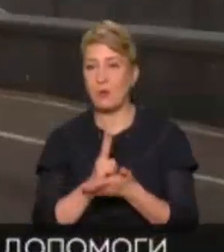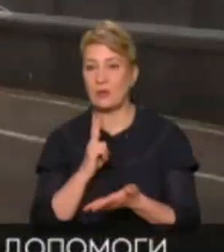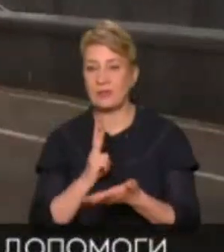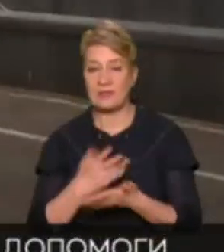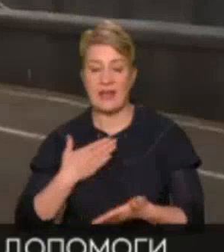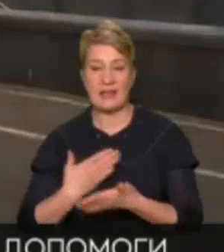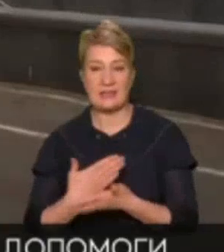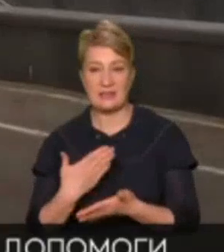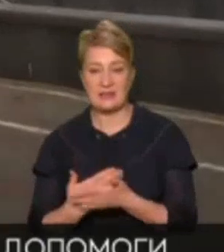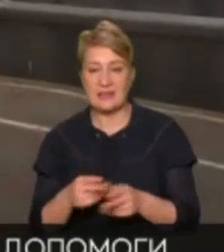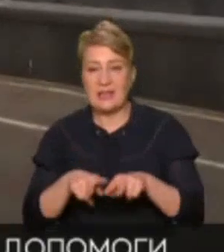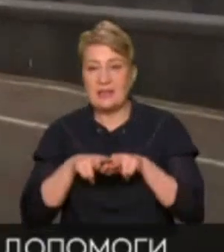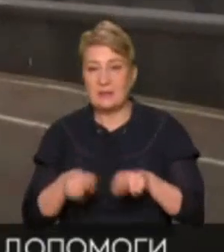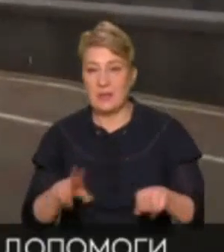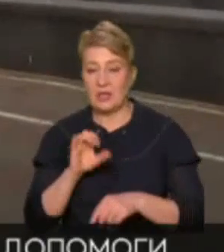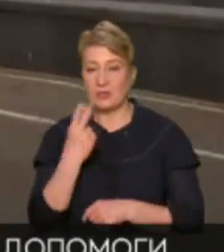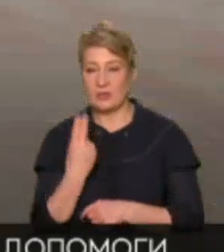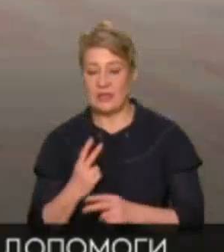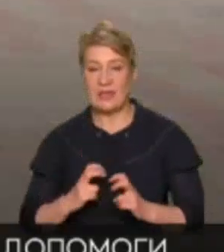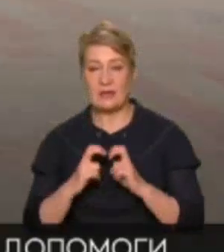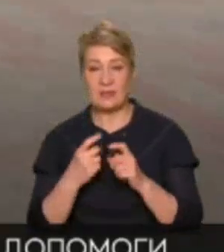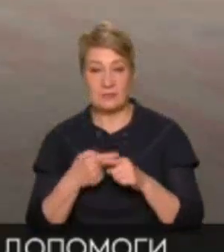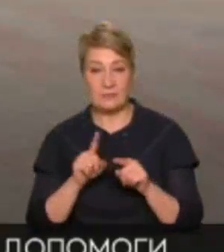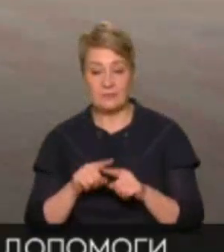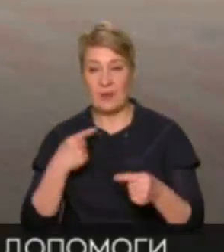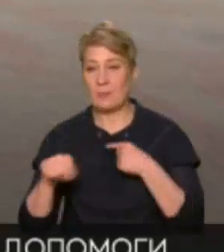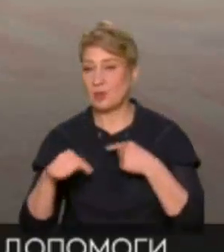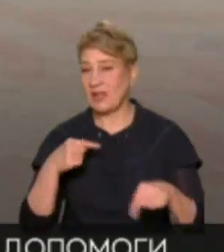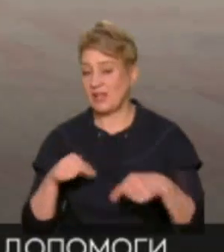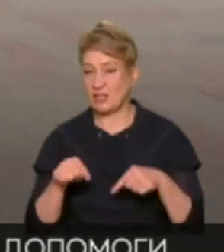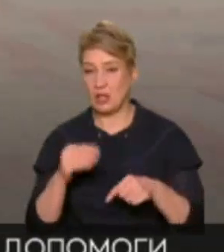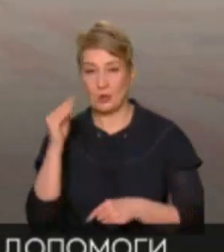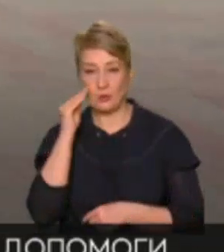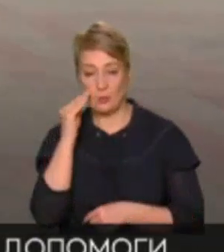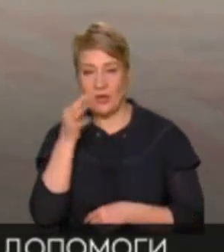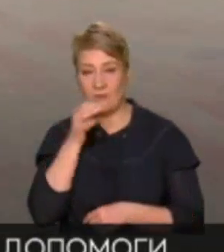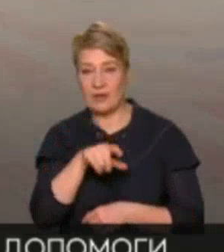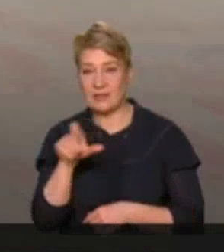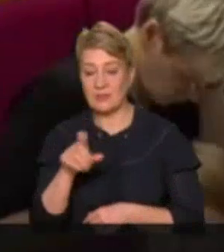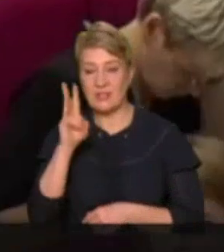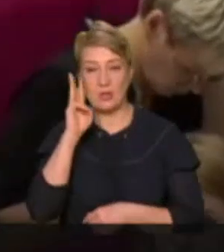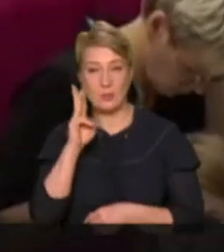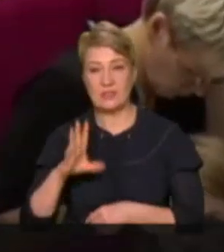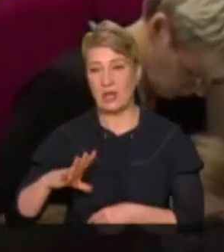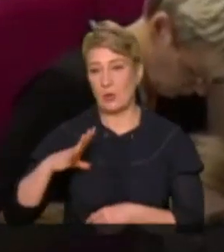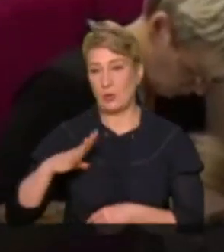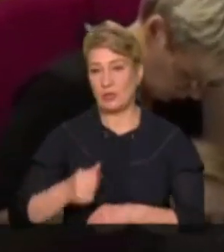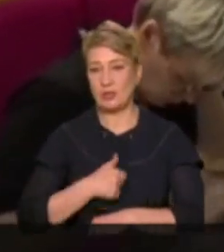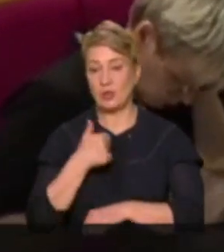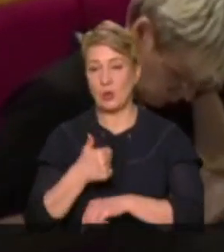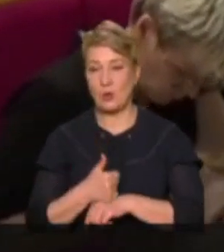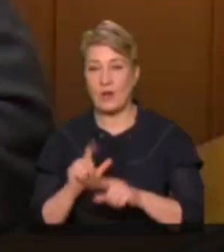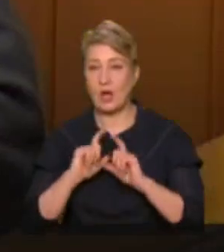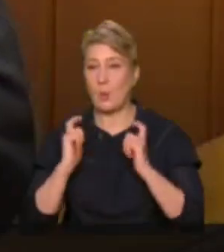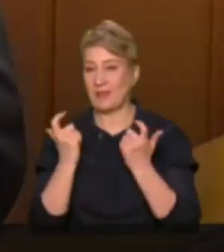ініціативі ті самі соціальні ліфти. Геть протилежна думка в експертів. Дипломат та колишній голова Комітету Верховної Ради